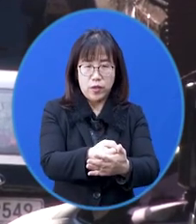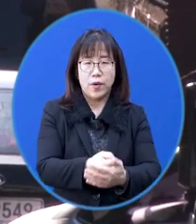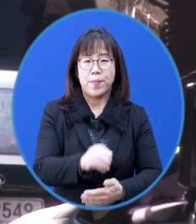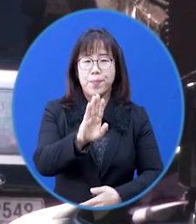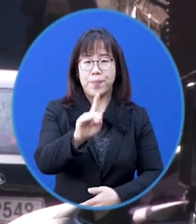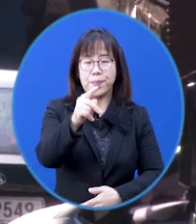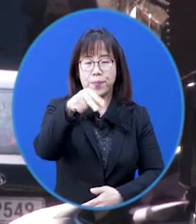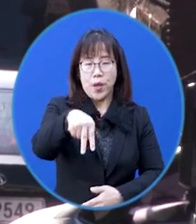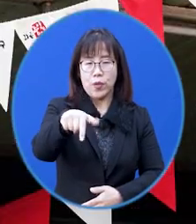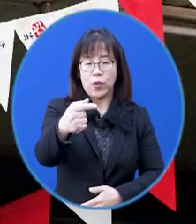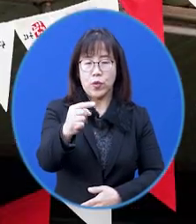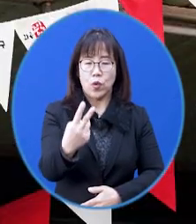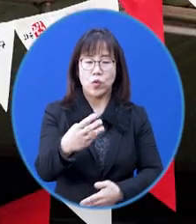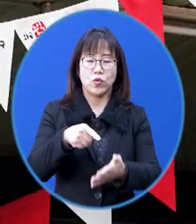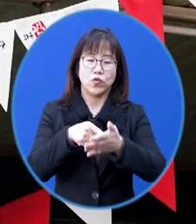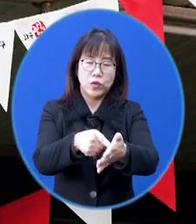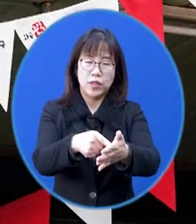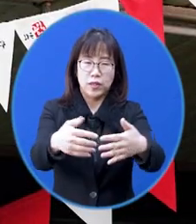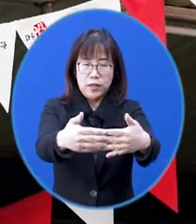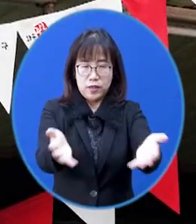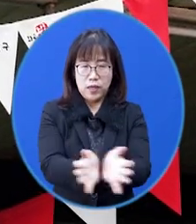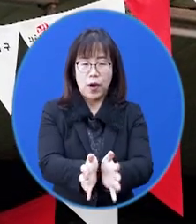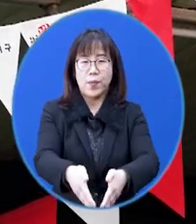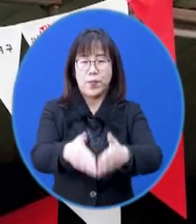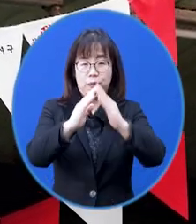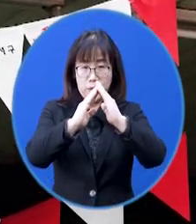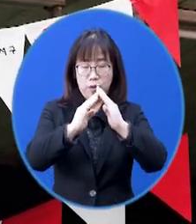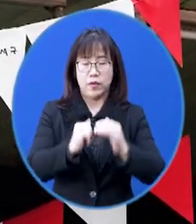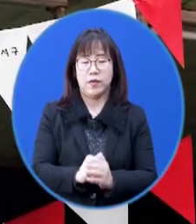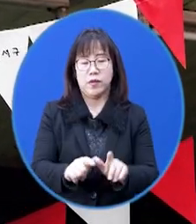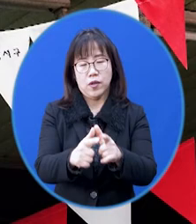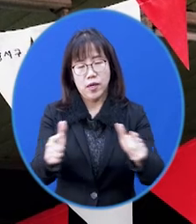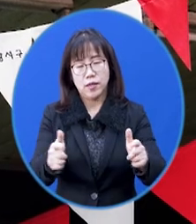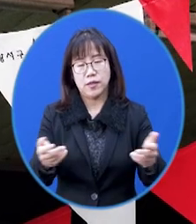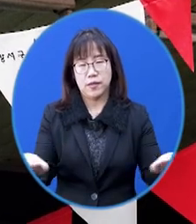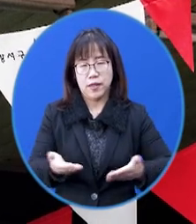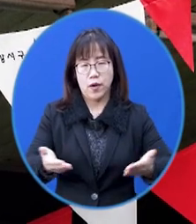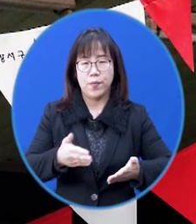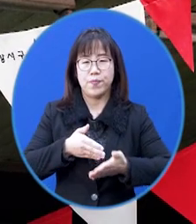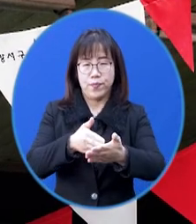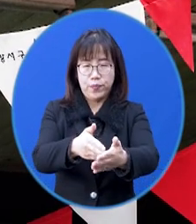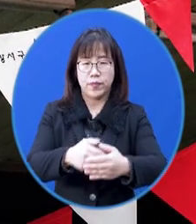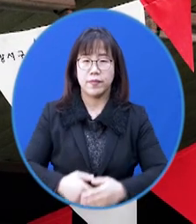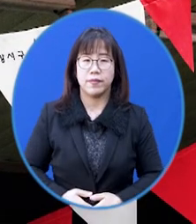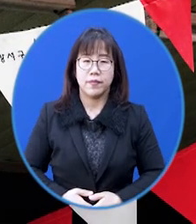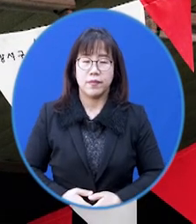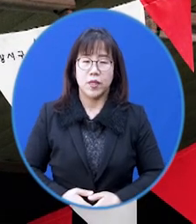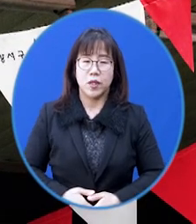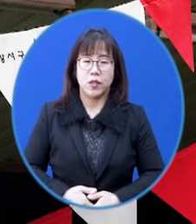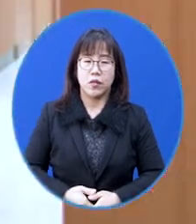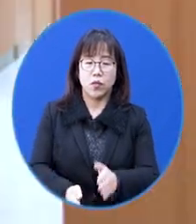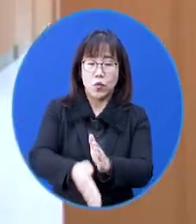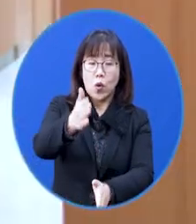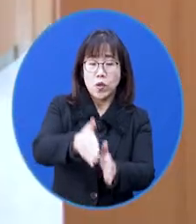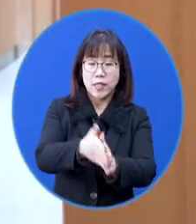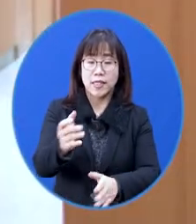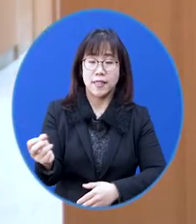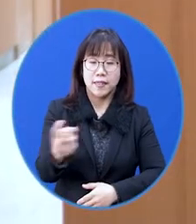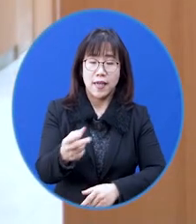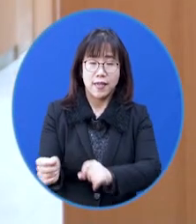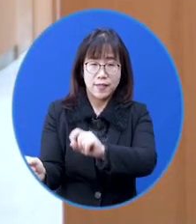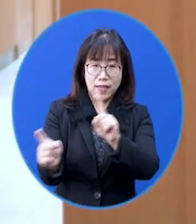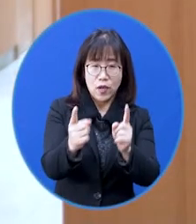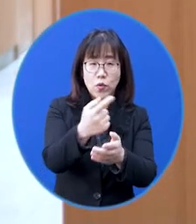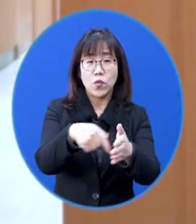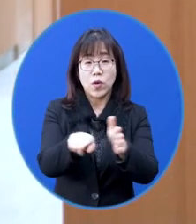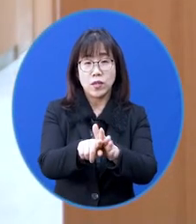벽골 재생사업 추진위원회를 구성해 도시 재생을 위한 다양한 사업을 추진했습니다. 도시재생